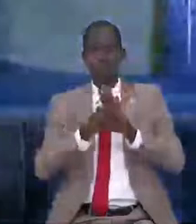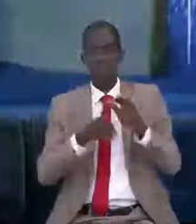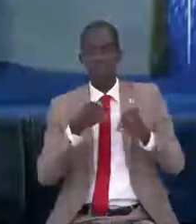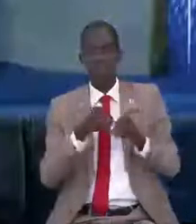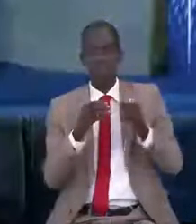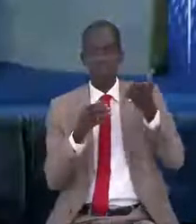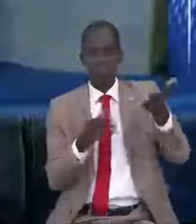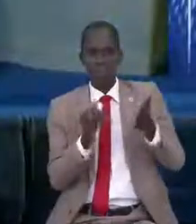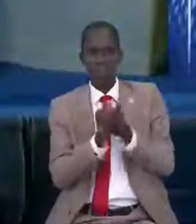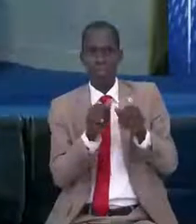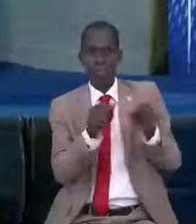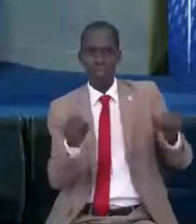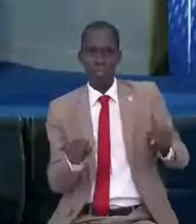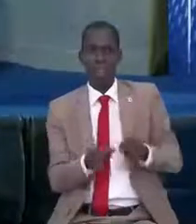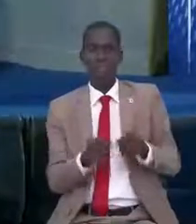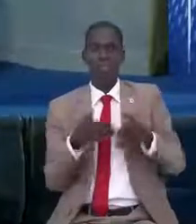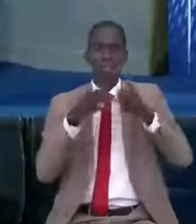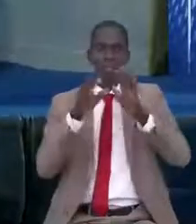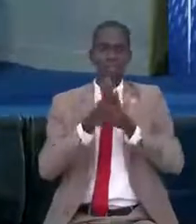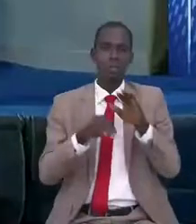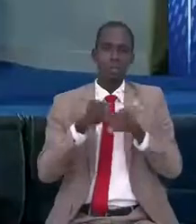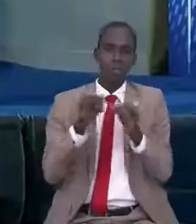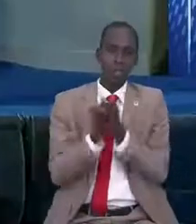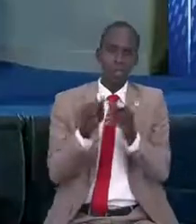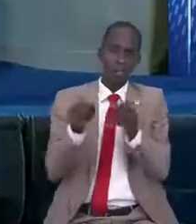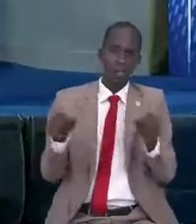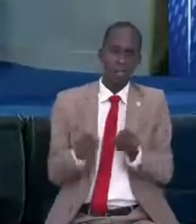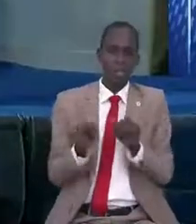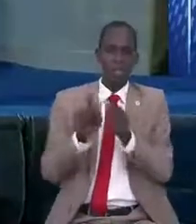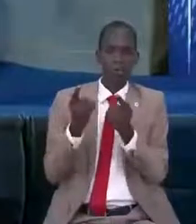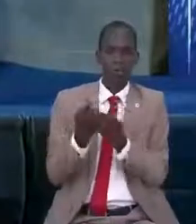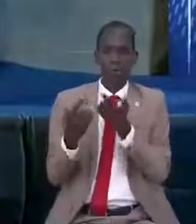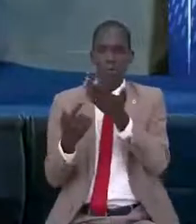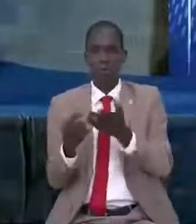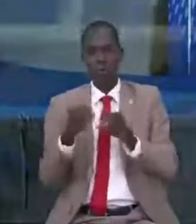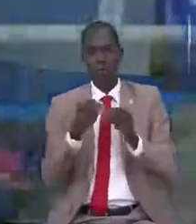leadership dans la session ici, la session là-bas, et